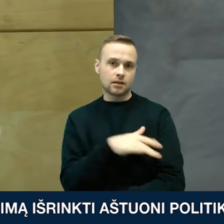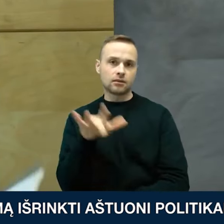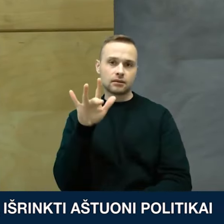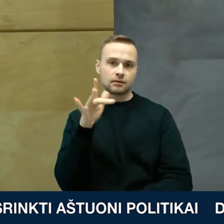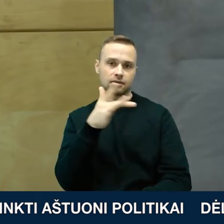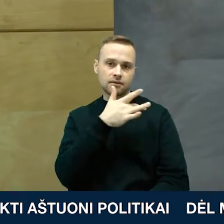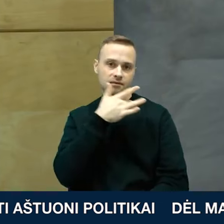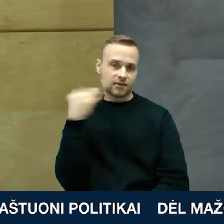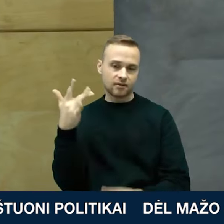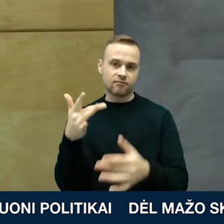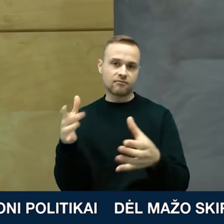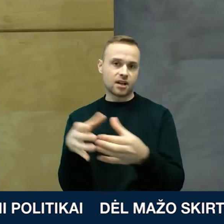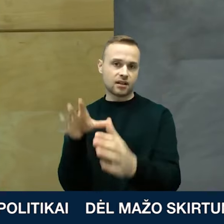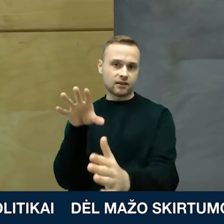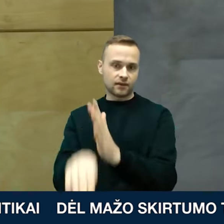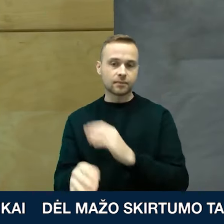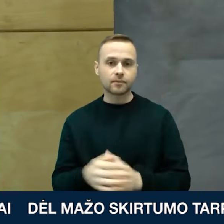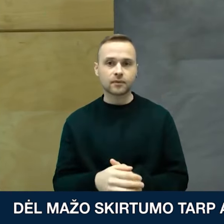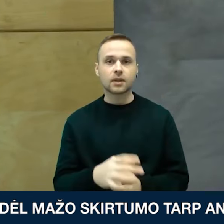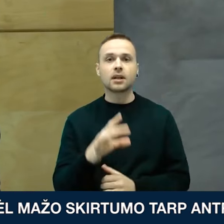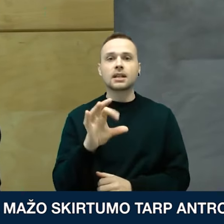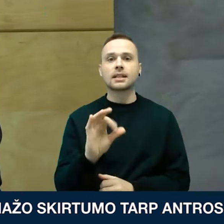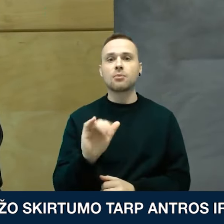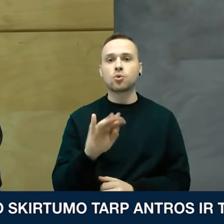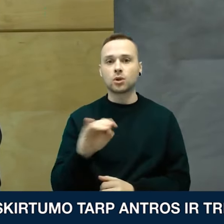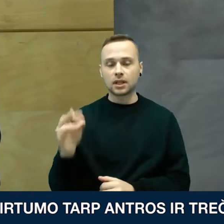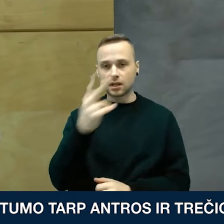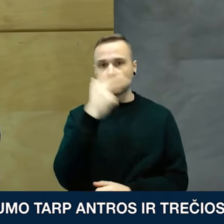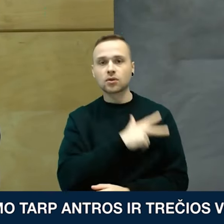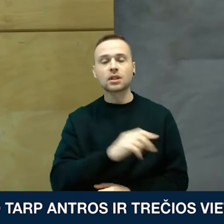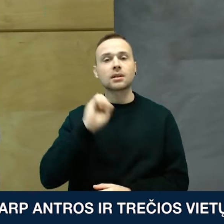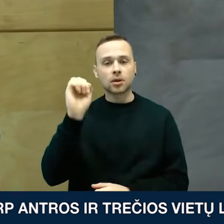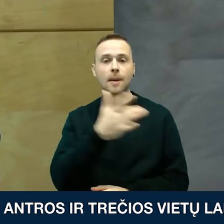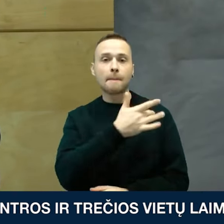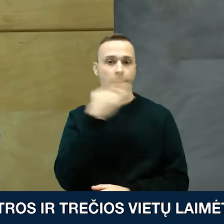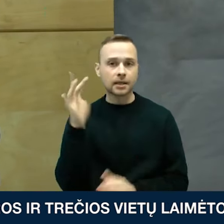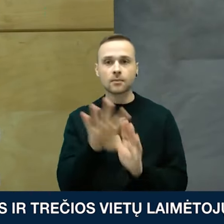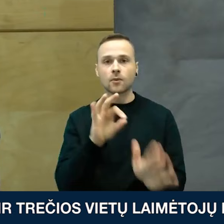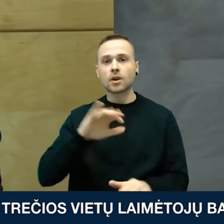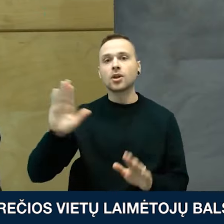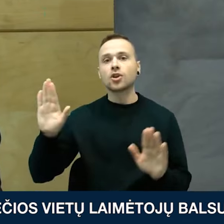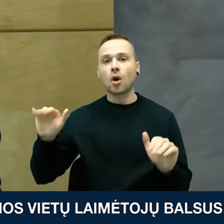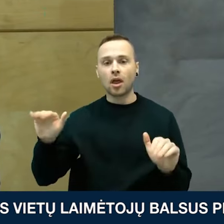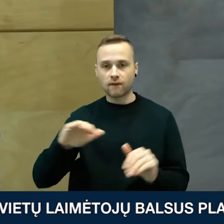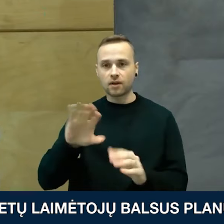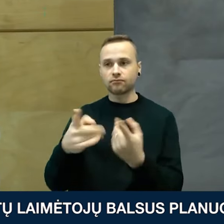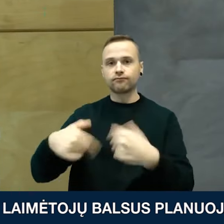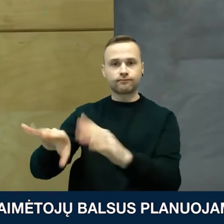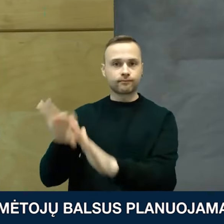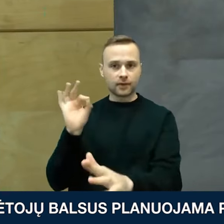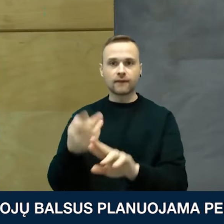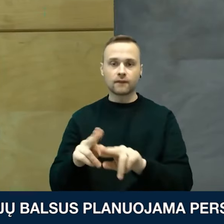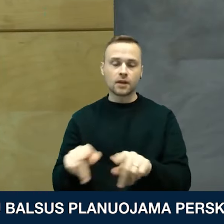šeimų sąjungos. Na ir Eugenijus Sabutis, Lietuvos socialdemokratų partija, išrinktas Jonavos apygardoje ir išrinktas taip pat pagal